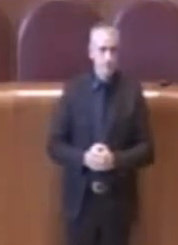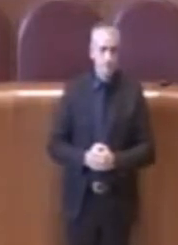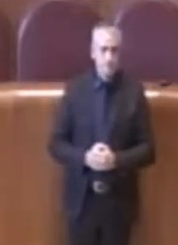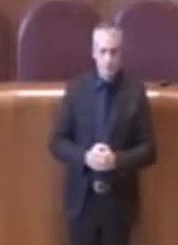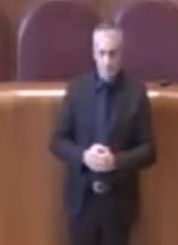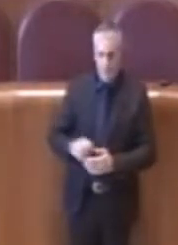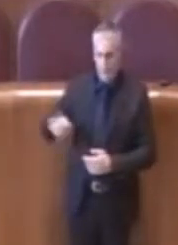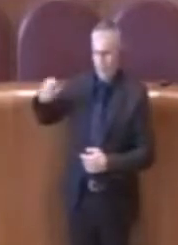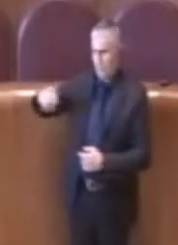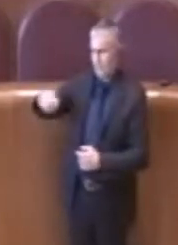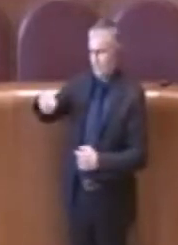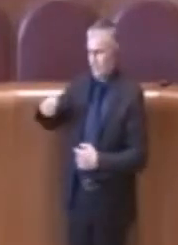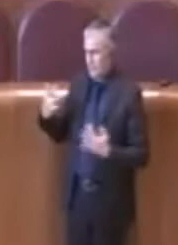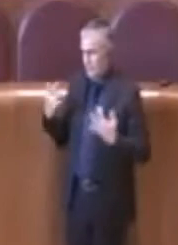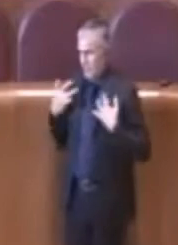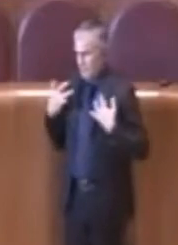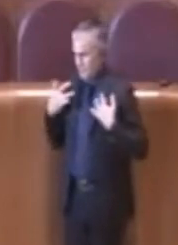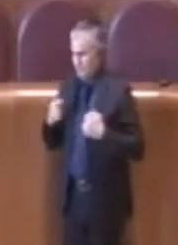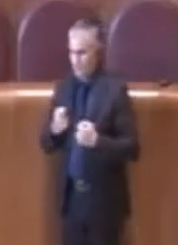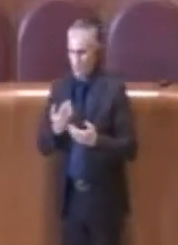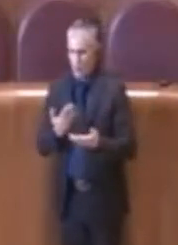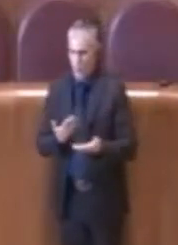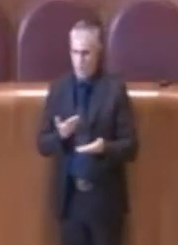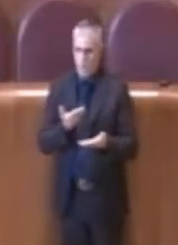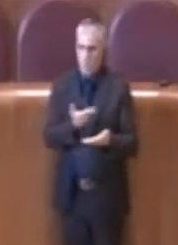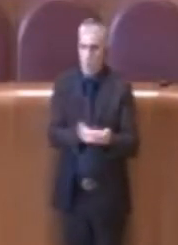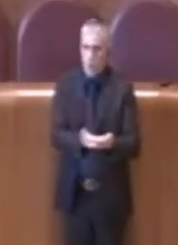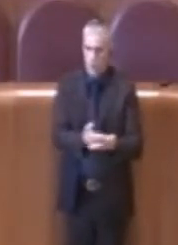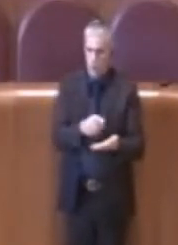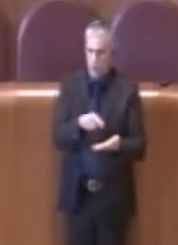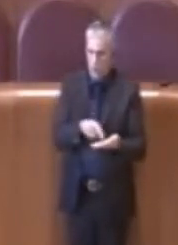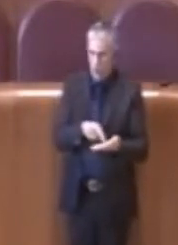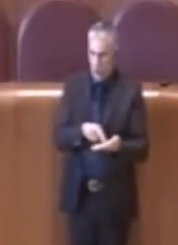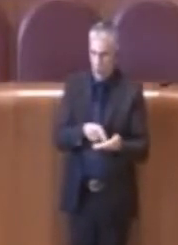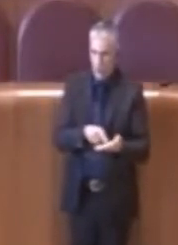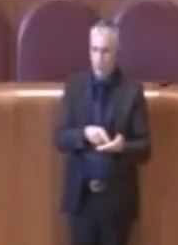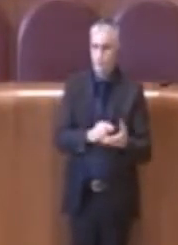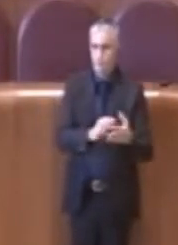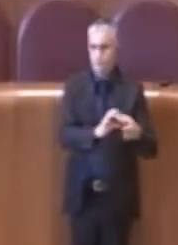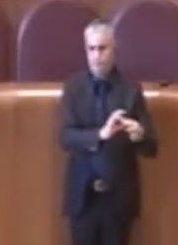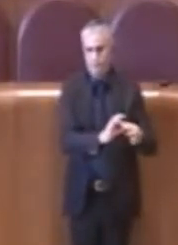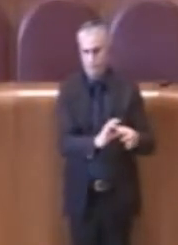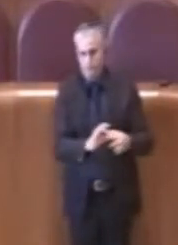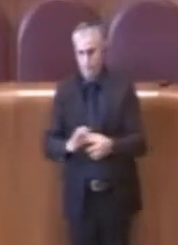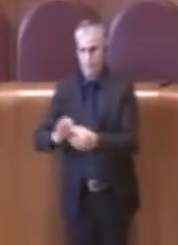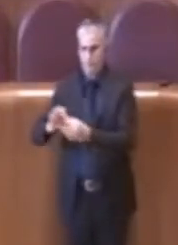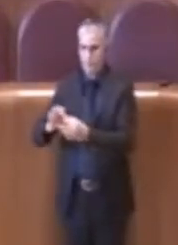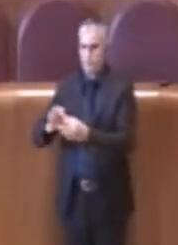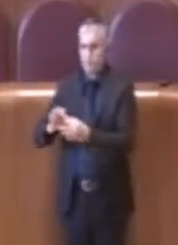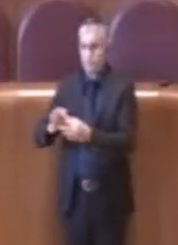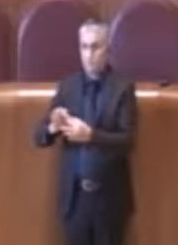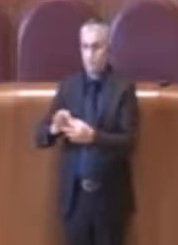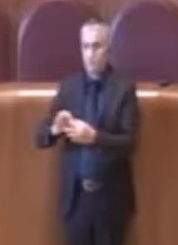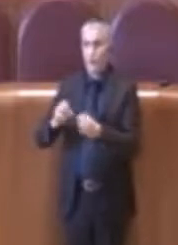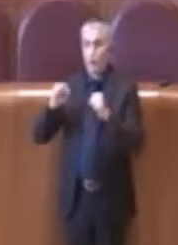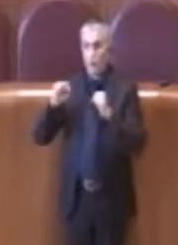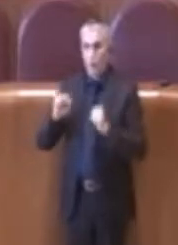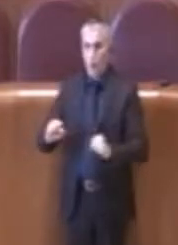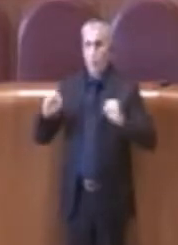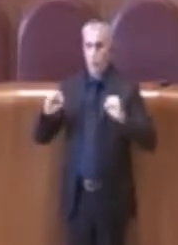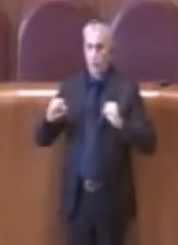Grazie Presidente. Questa mozione è inerente una grande opportunità per